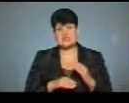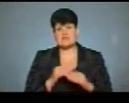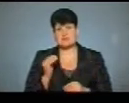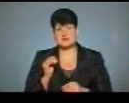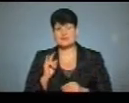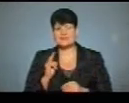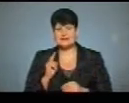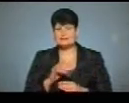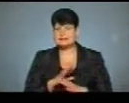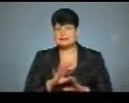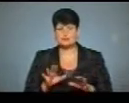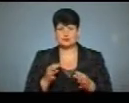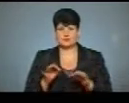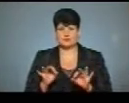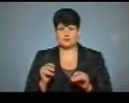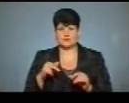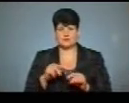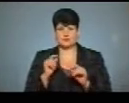Дитина не буде допущена до школи.